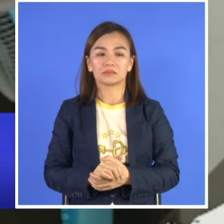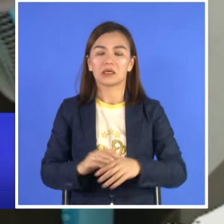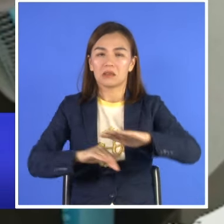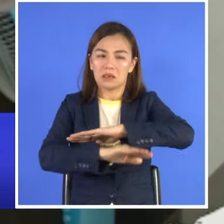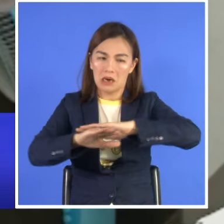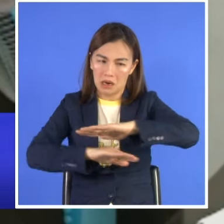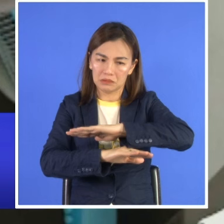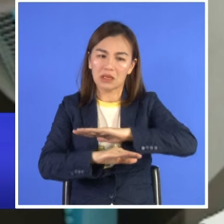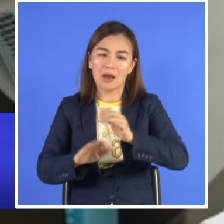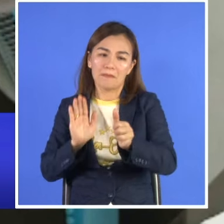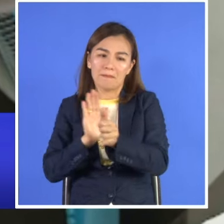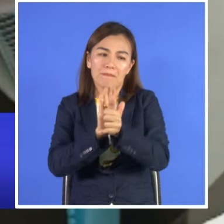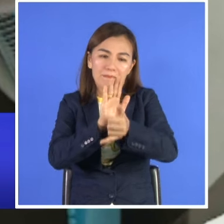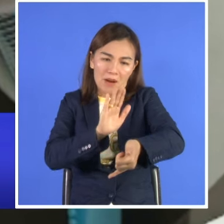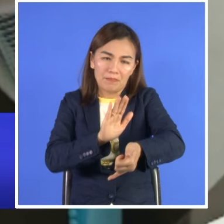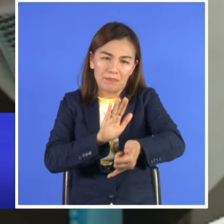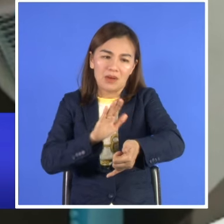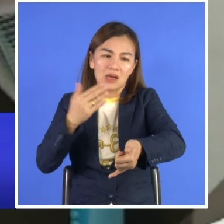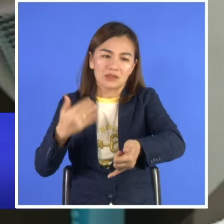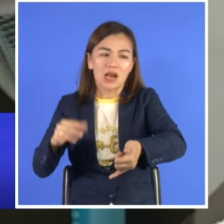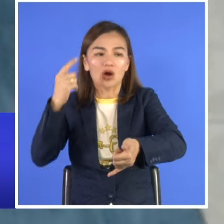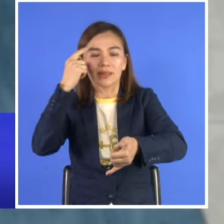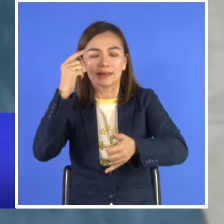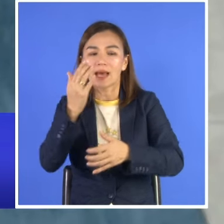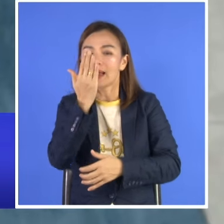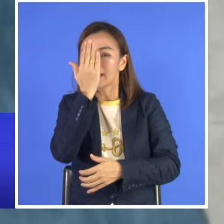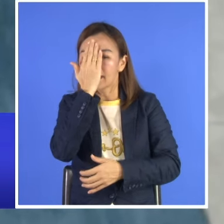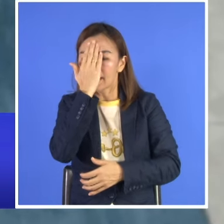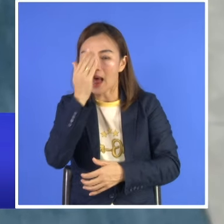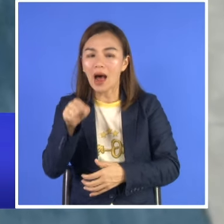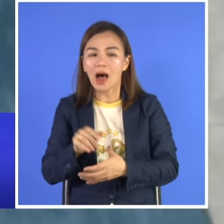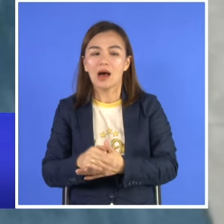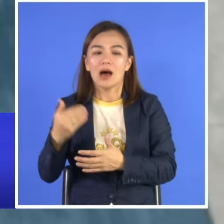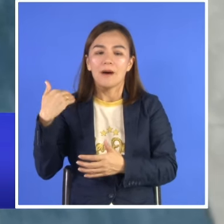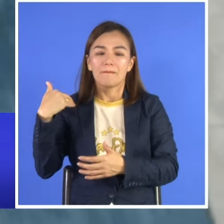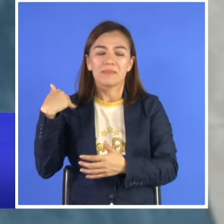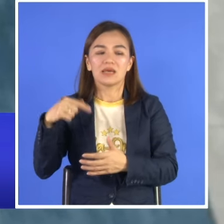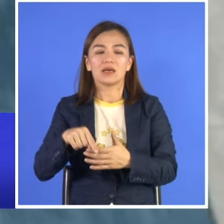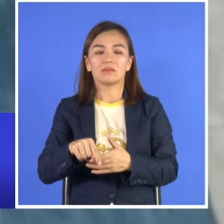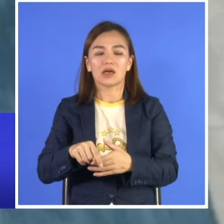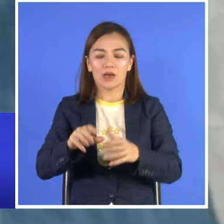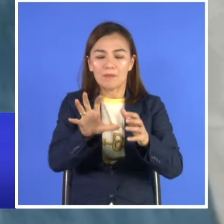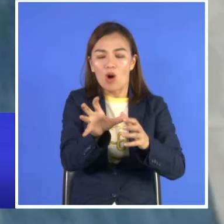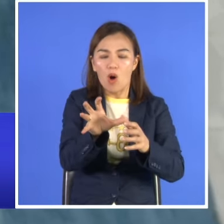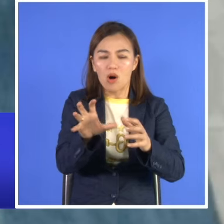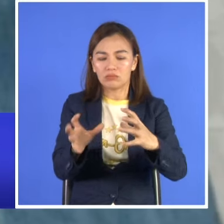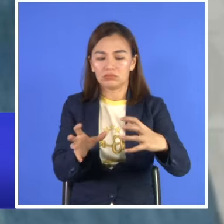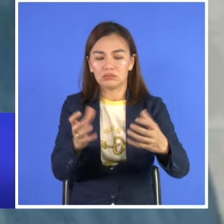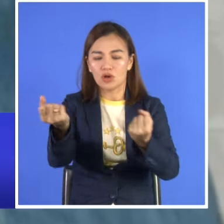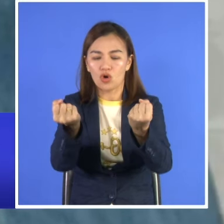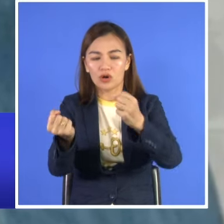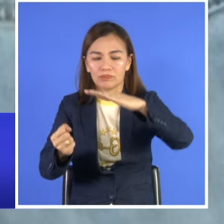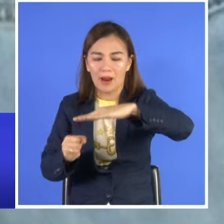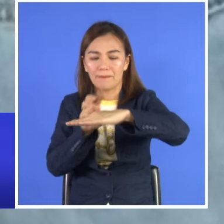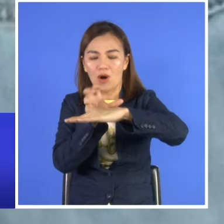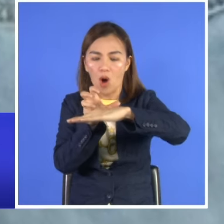ถีบเข้าไปที่บริเวณกลางหลังทำให้บริเวณใบหน้าเนี่ยไปซุกเข้ากับเขาเรียกว่าบริเวณของล ้อ นะเนี่ยบริเวณล้อเนี่ย